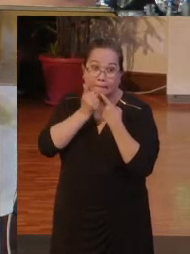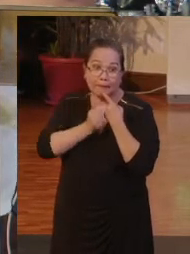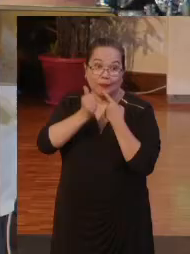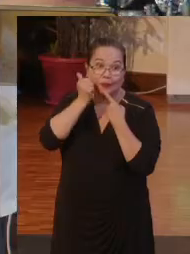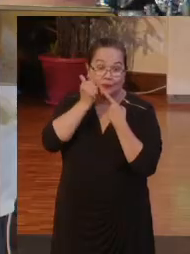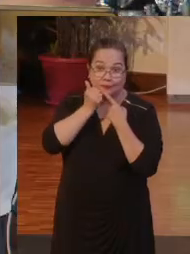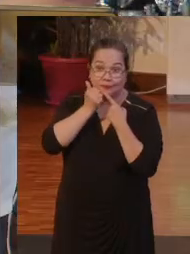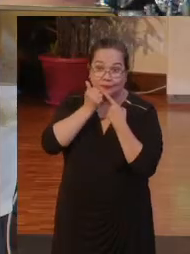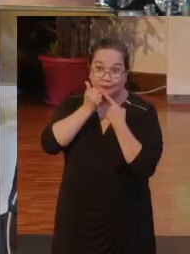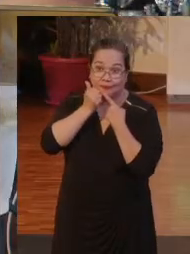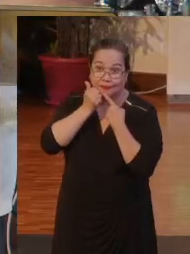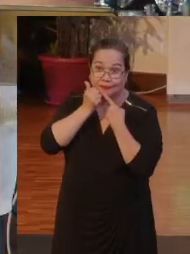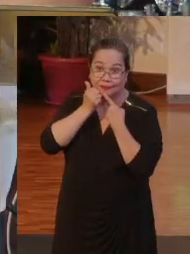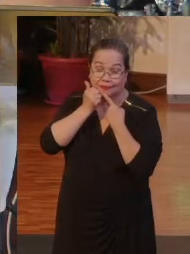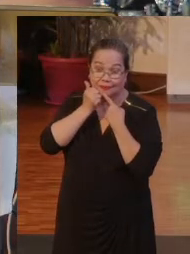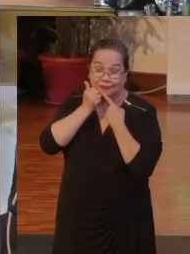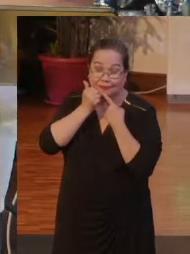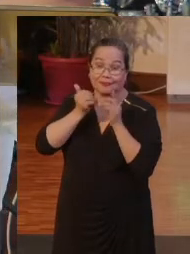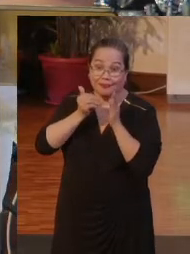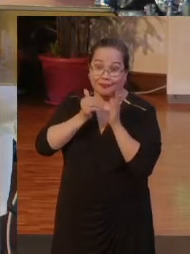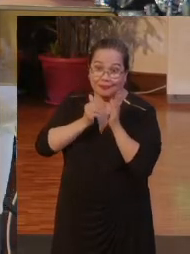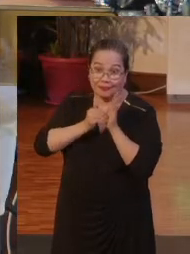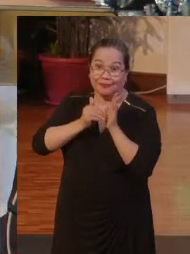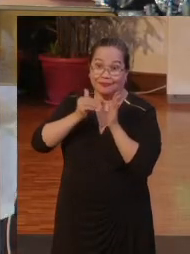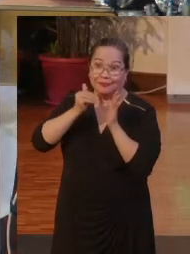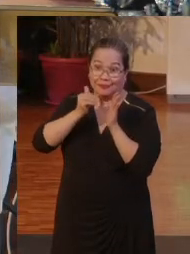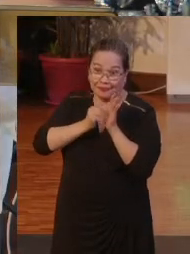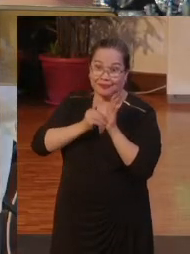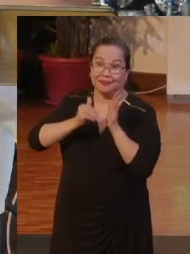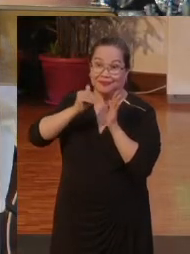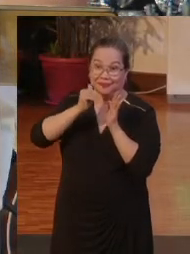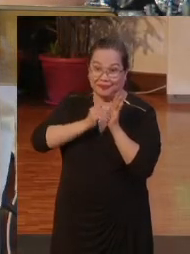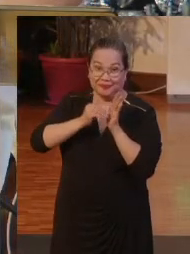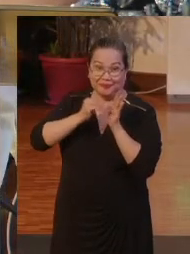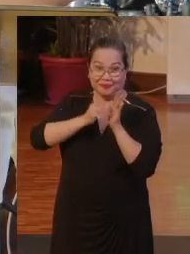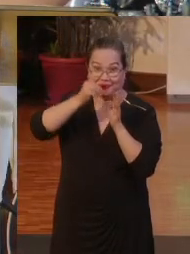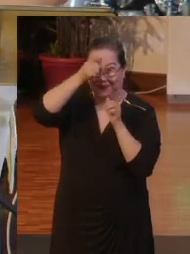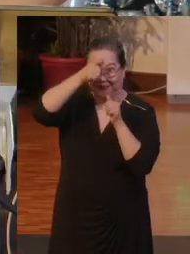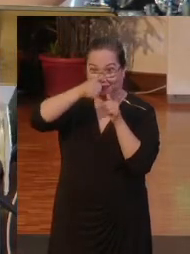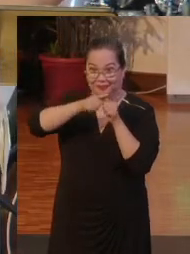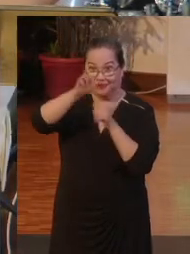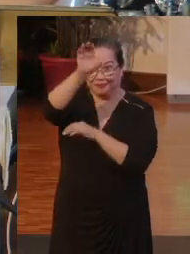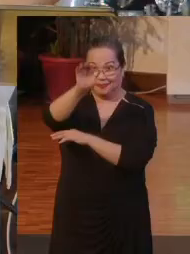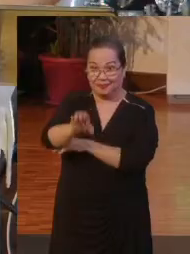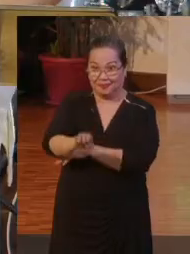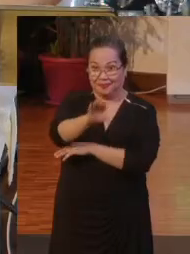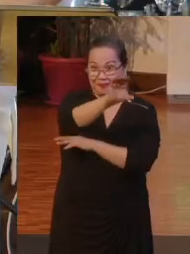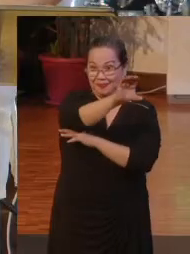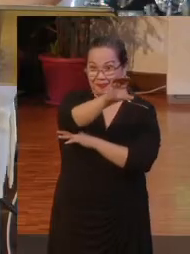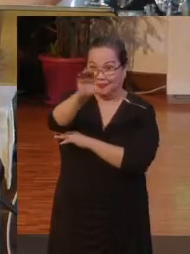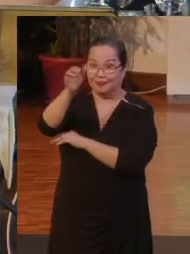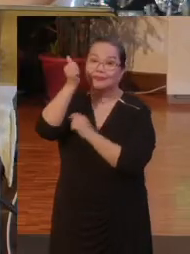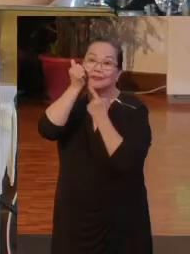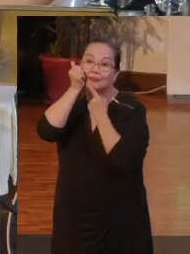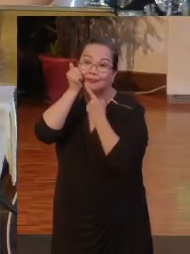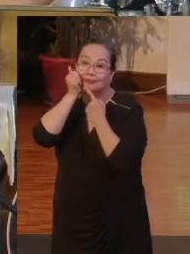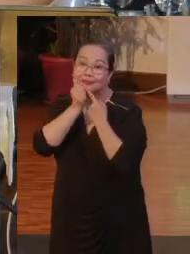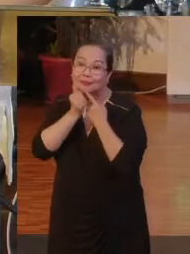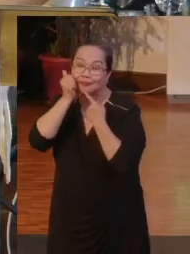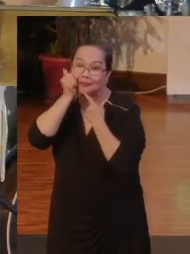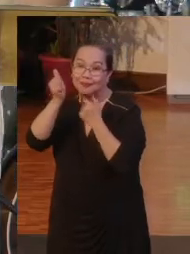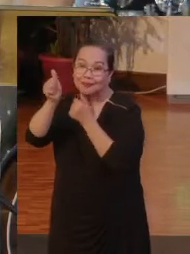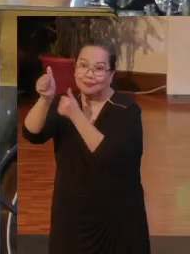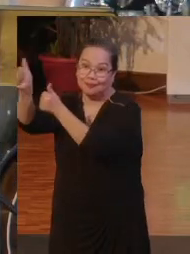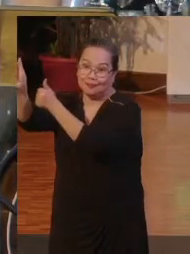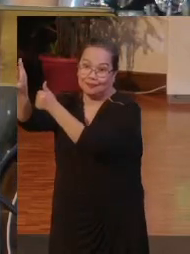Daily. Paulit-ulit niyong alalahanin ang krus ng Kalbaryo. Daily. And follow